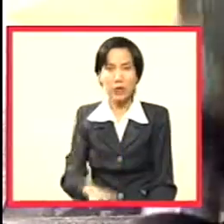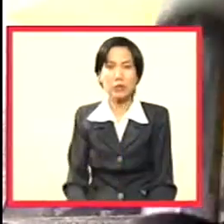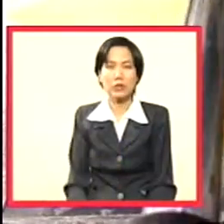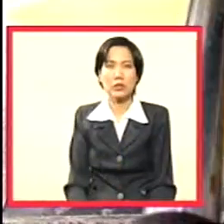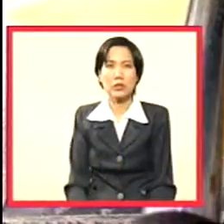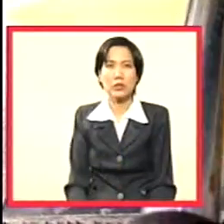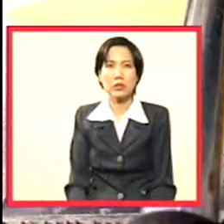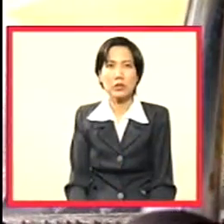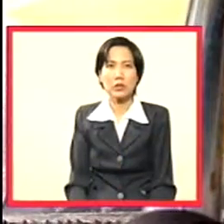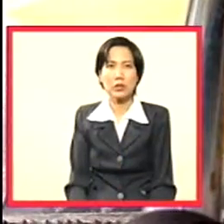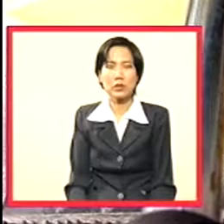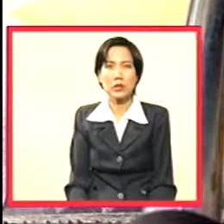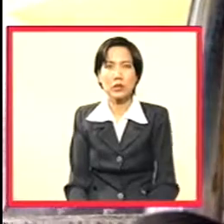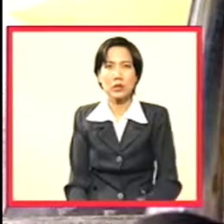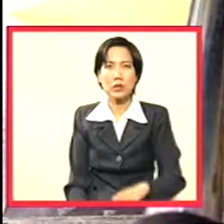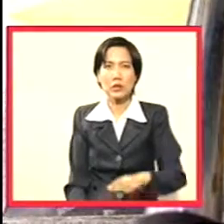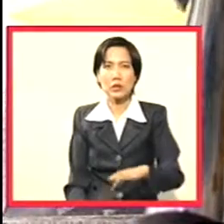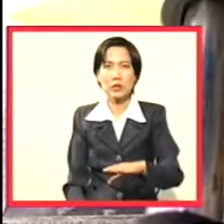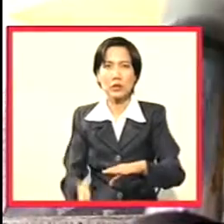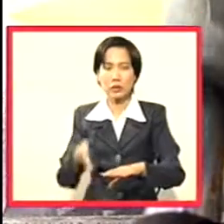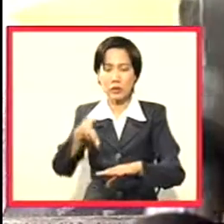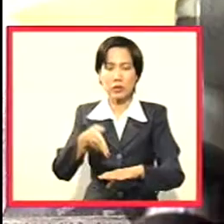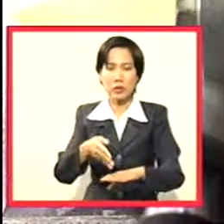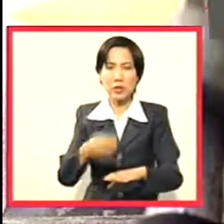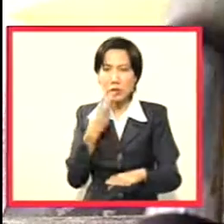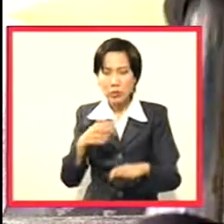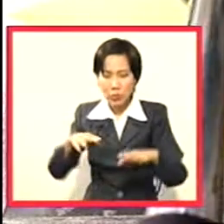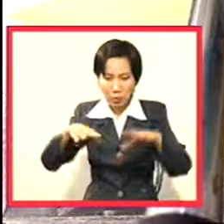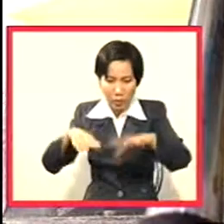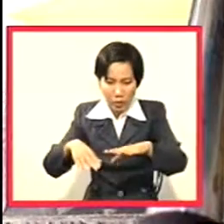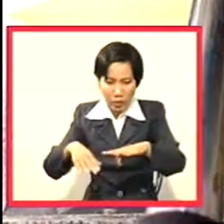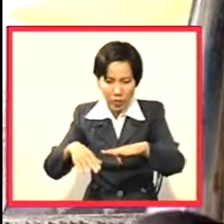ใช้แท่นตัดมากรีดลงบนผิวเคลือบส่วนหน้าแผ่นตามตำแหน่งที่ต้องการ